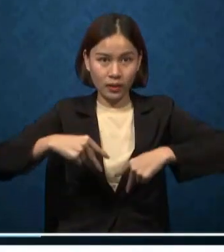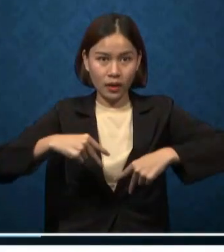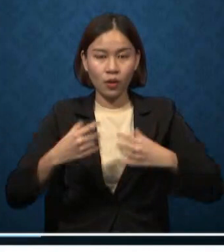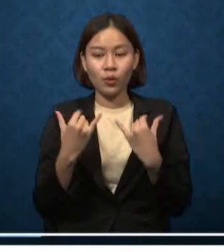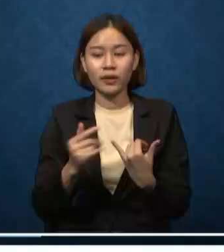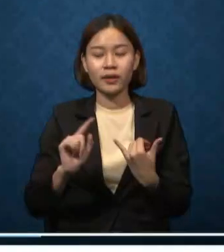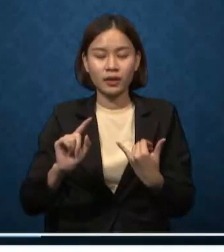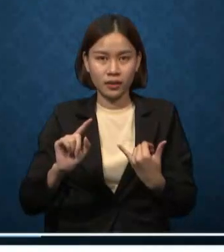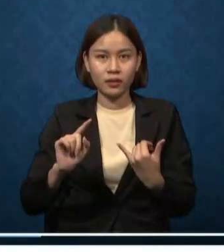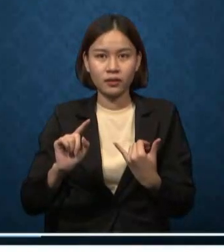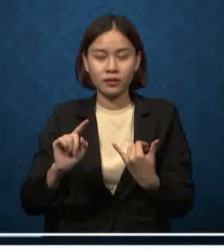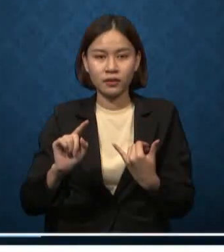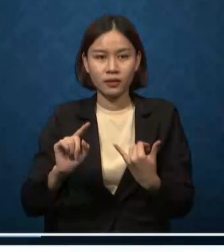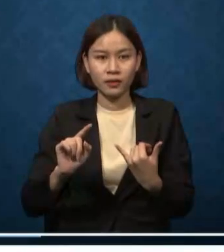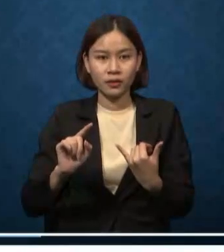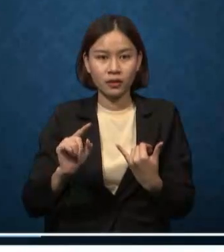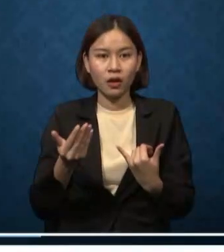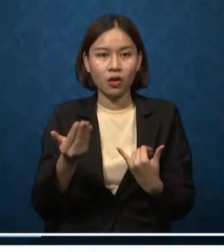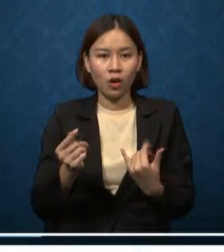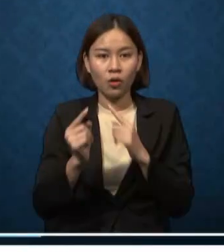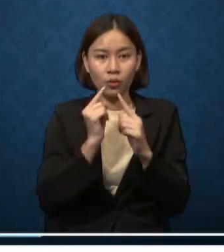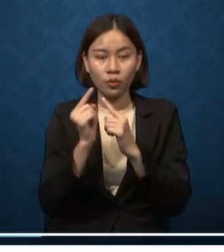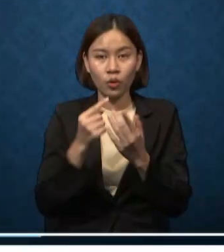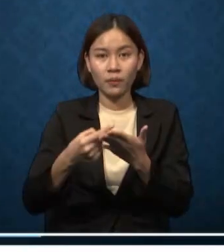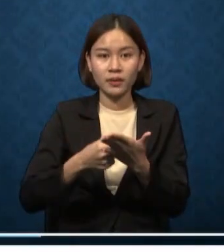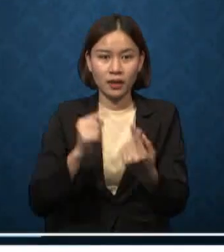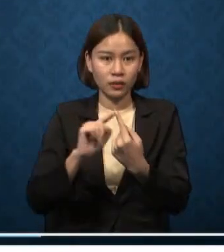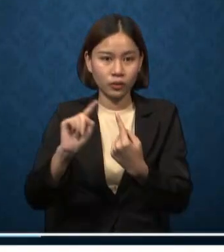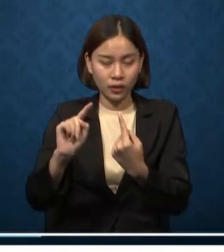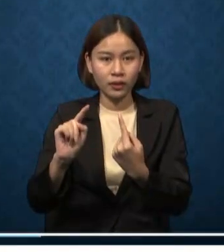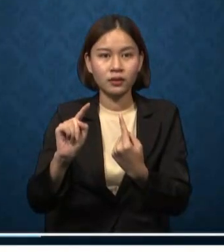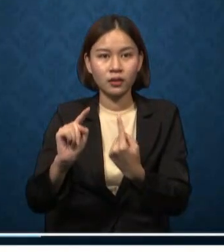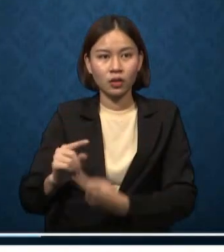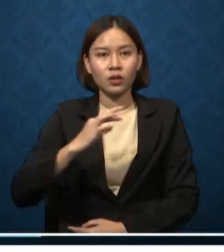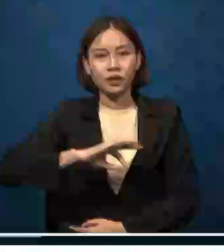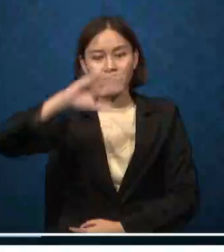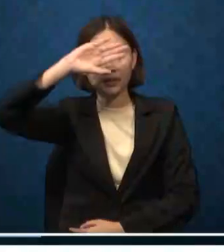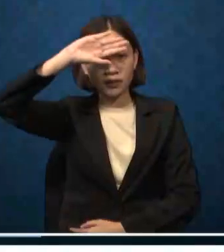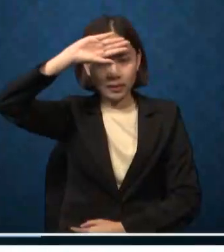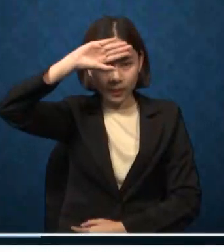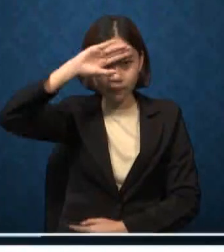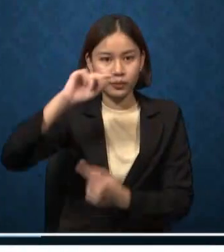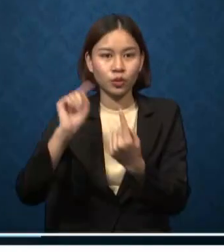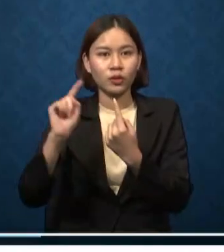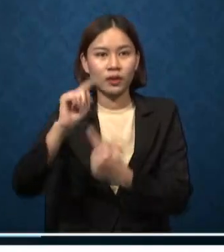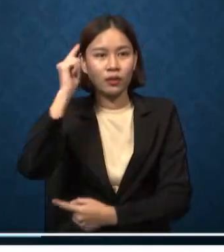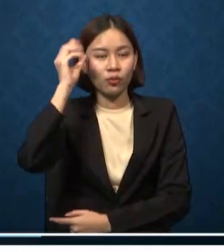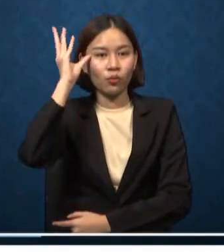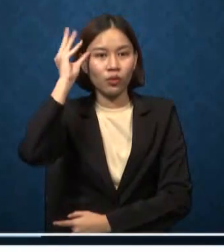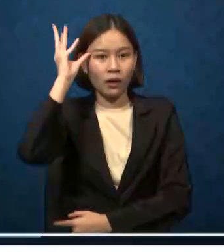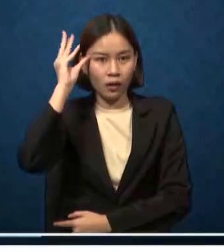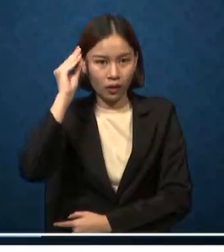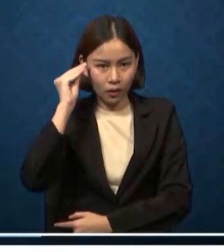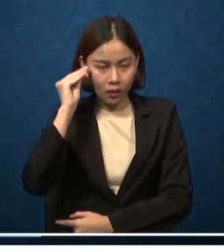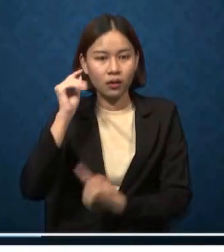วันนี้ดิฉันขอปรึกษาเรื่องความเจ็บป่วยด้วยภาวะสมองเสื่อมในผู้สูง